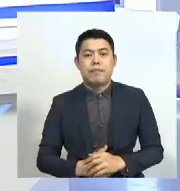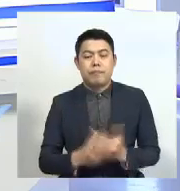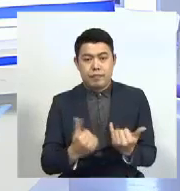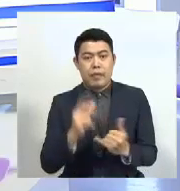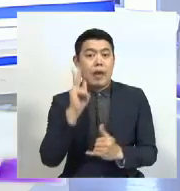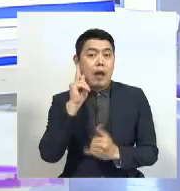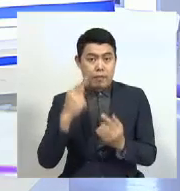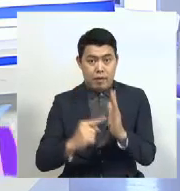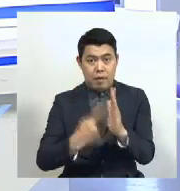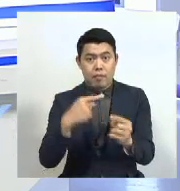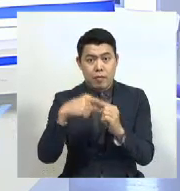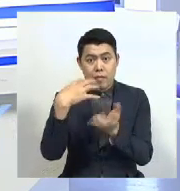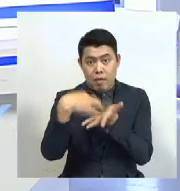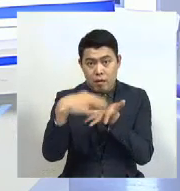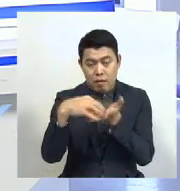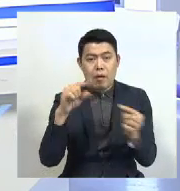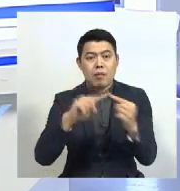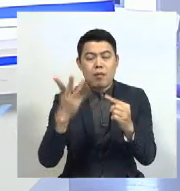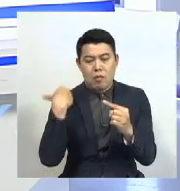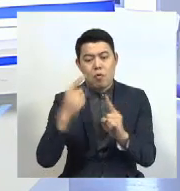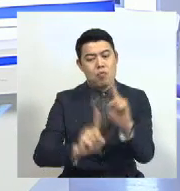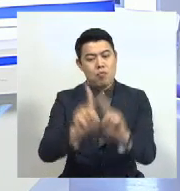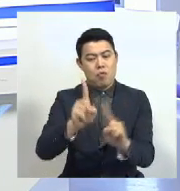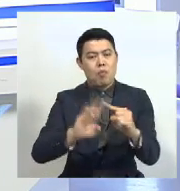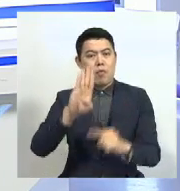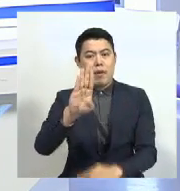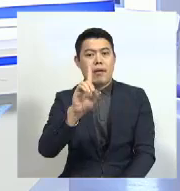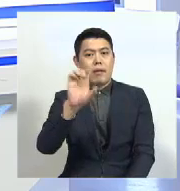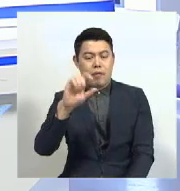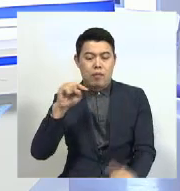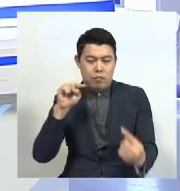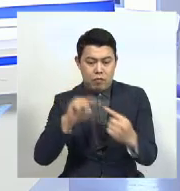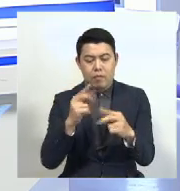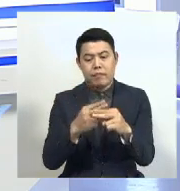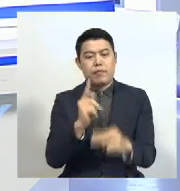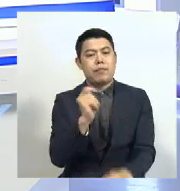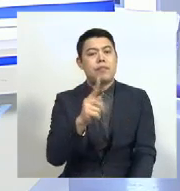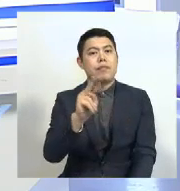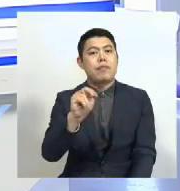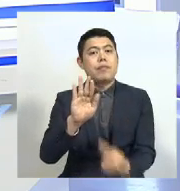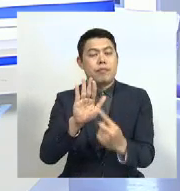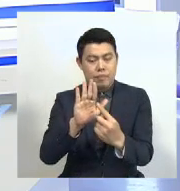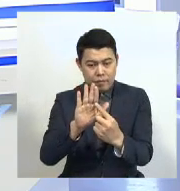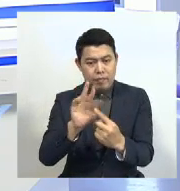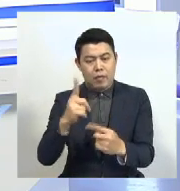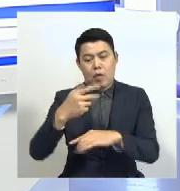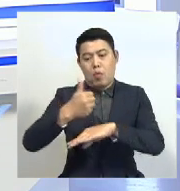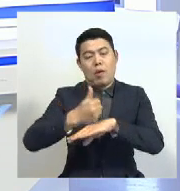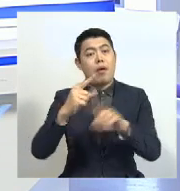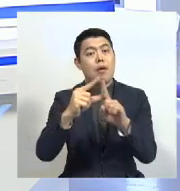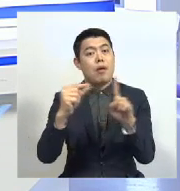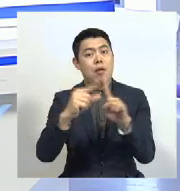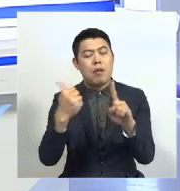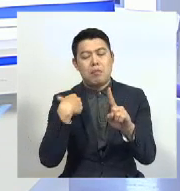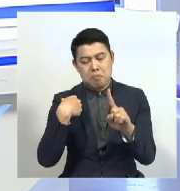ค่ะข่าวเข้าวันนี้เดี๋ยวเราจะมาเริ่มด้วยคดีการถือครองหุ้นนะคะบริษัทวีลักษณ์มีเดียของนายธนาธรจึงรุ่งเรืองกิจหัวหน้าพรรคอนาคต